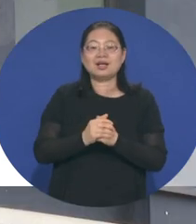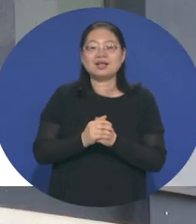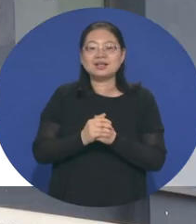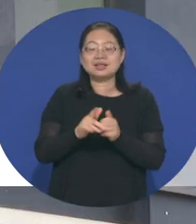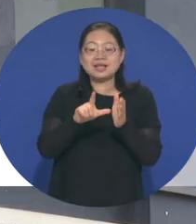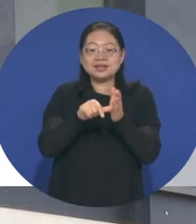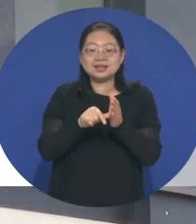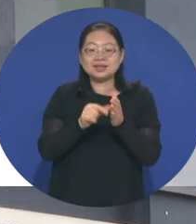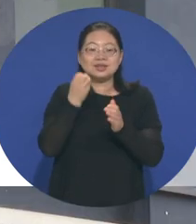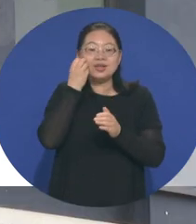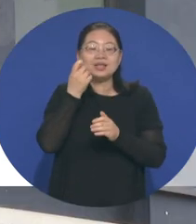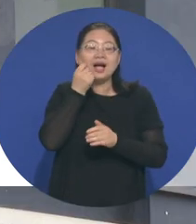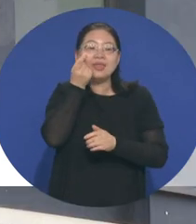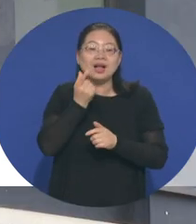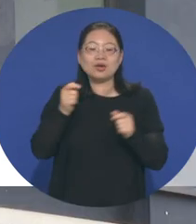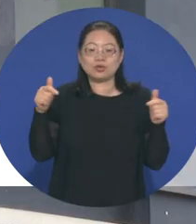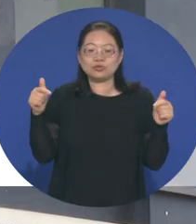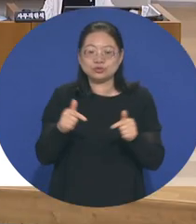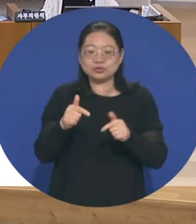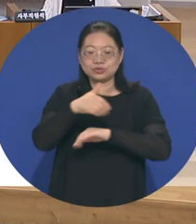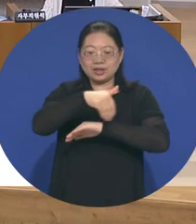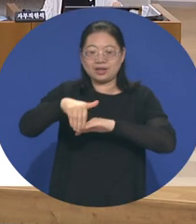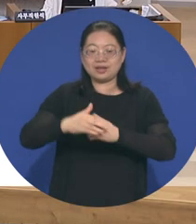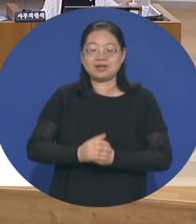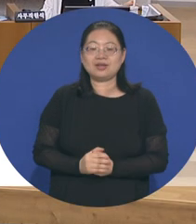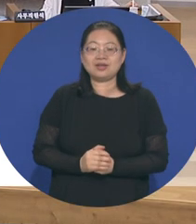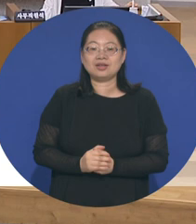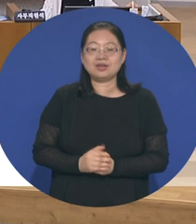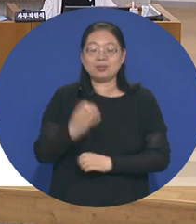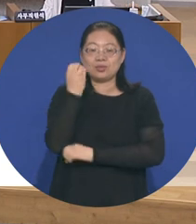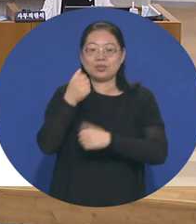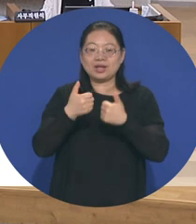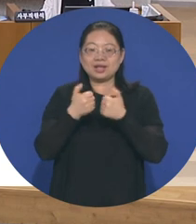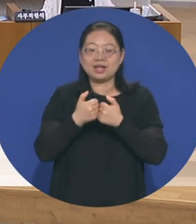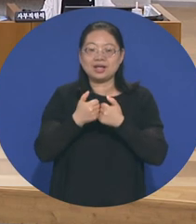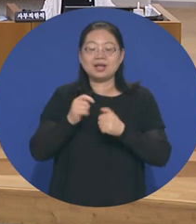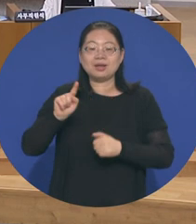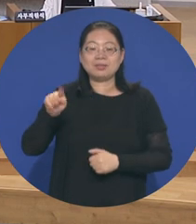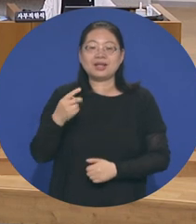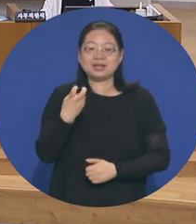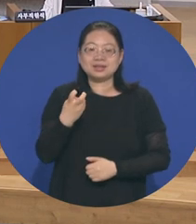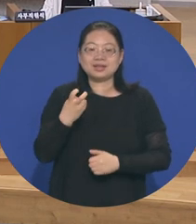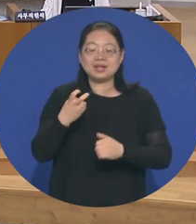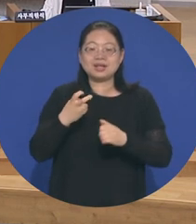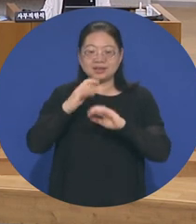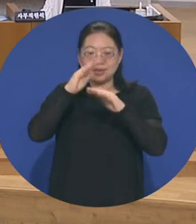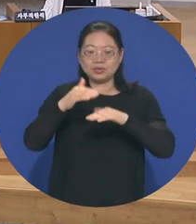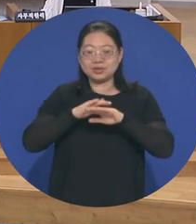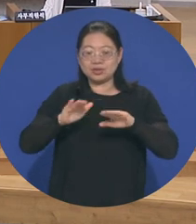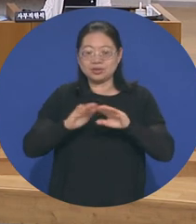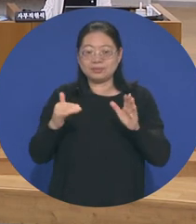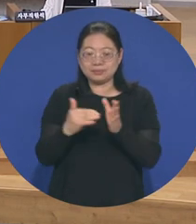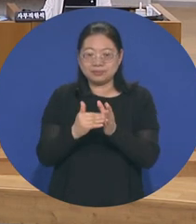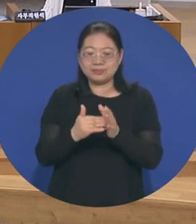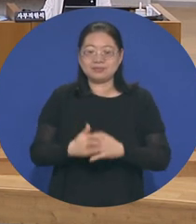한 달로 대폭 축소될 전망입니다. 이날 본회의에서는 총 120여 개 안건이 처리됐습니다.